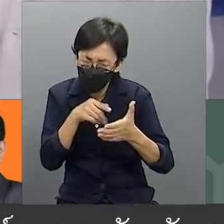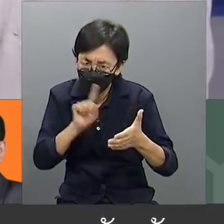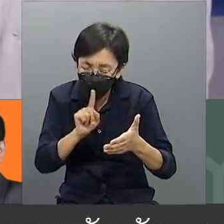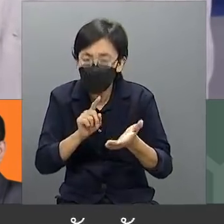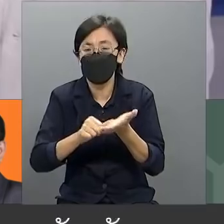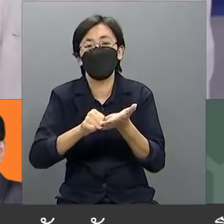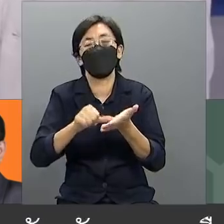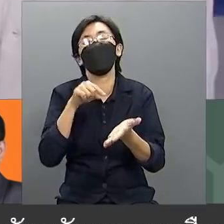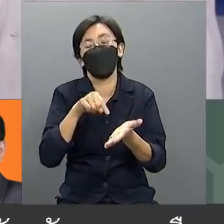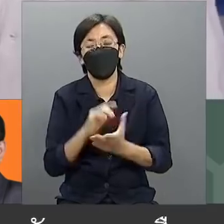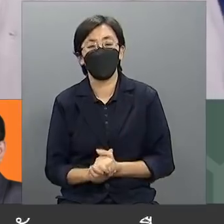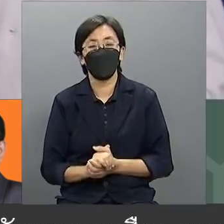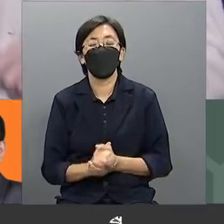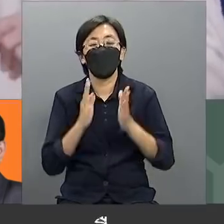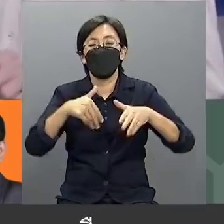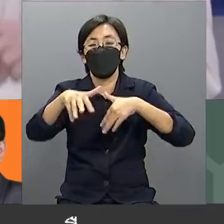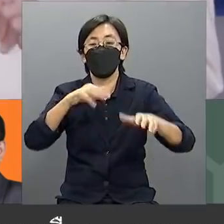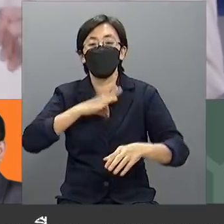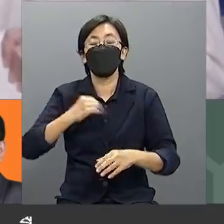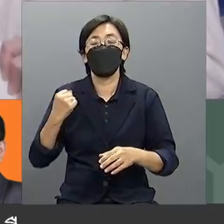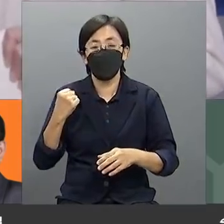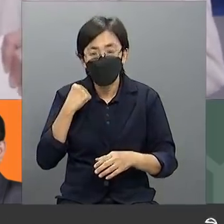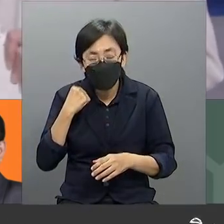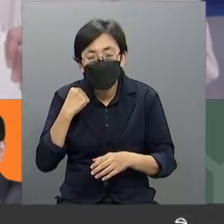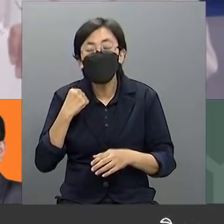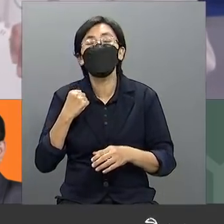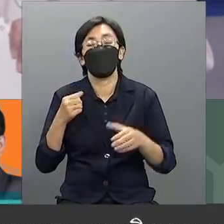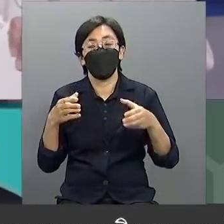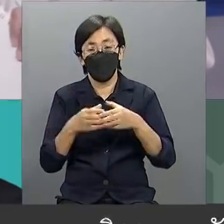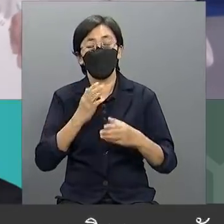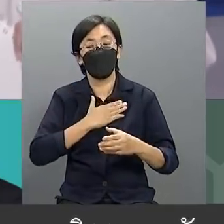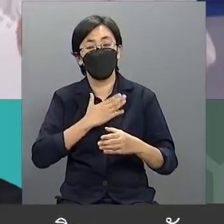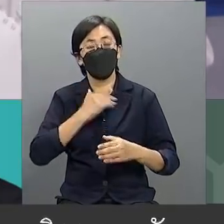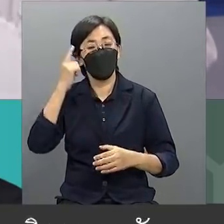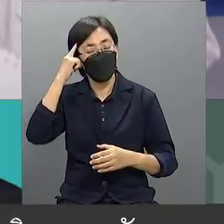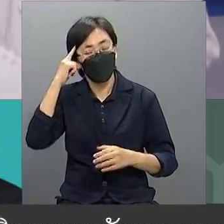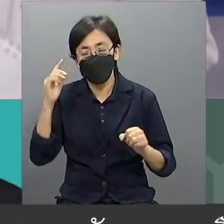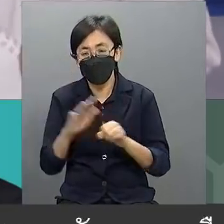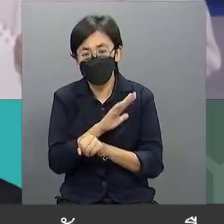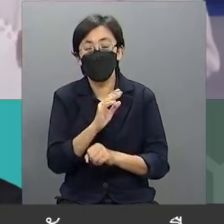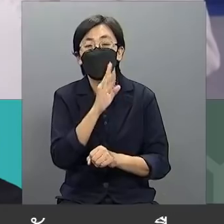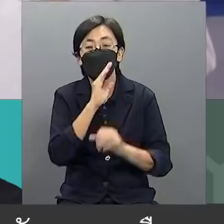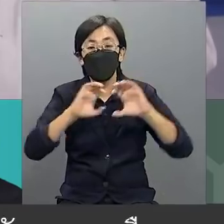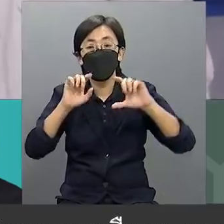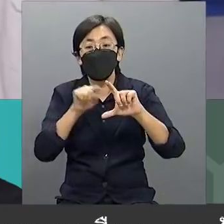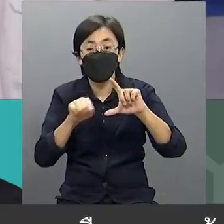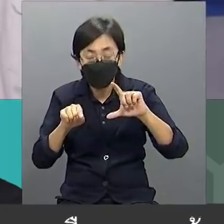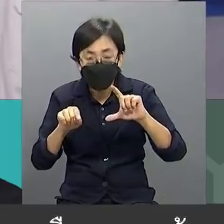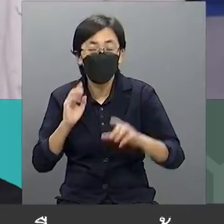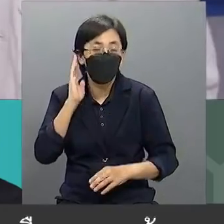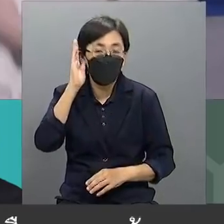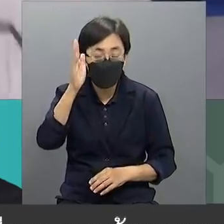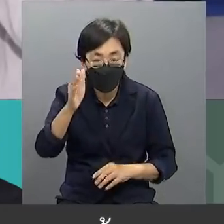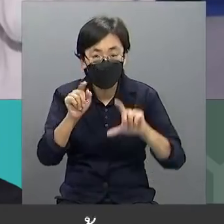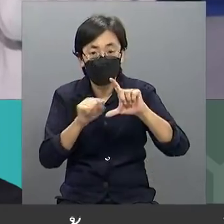รัฐบาล 9การลงคลิปทุกอย่างไม่รอบคอบจริงหมายความว่าถ้าวันนี้รัฐบาลก้าวไปได้เป็นรัฐบาลในระดับท้องถิ่นเนี่ยมันเกิดความเปลี่ยน